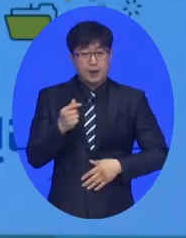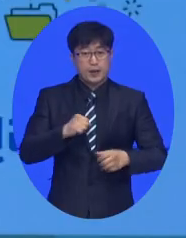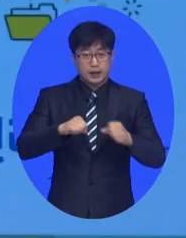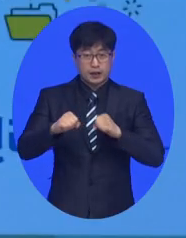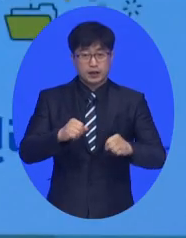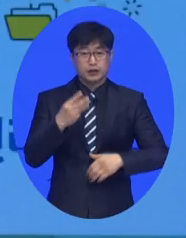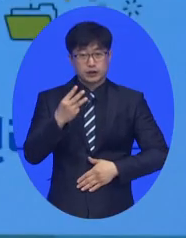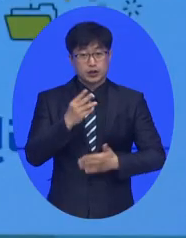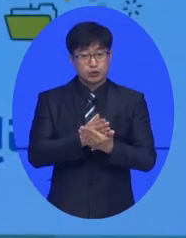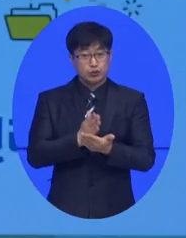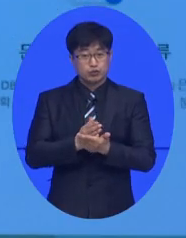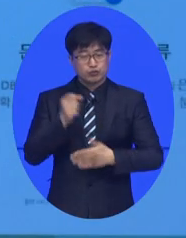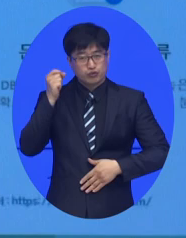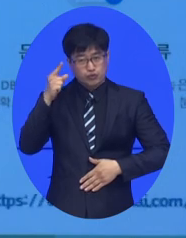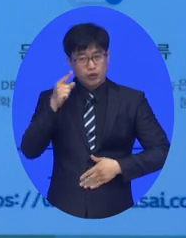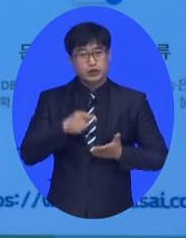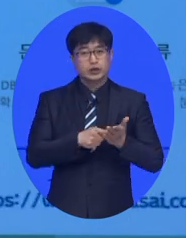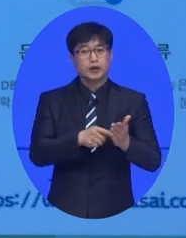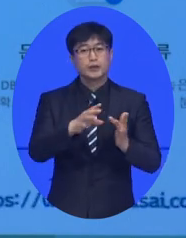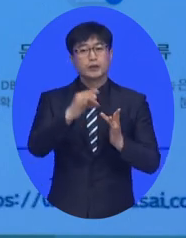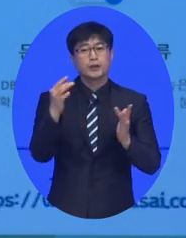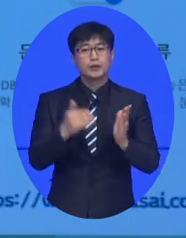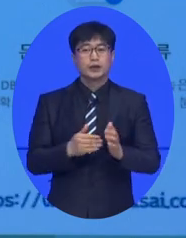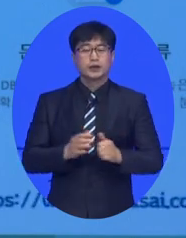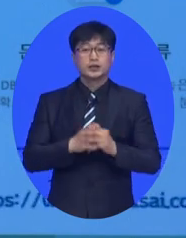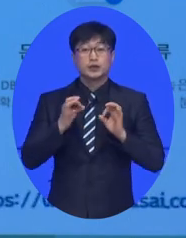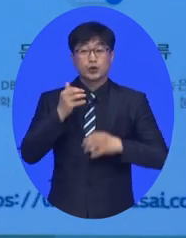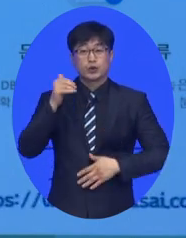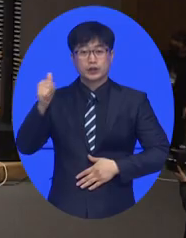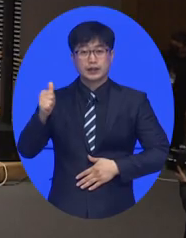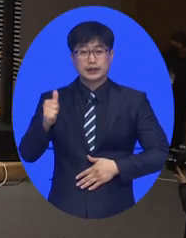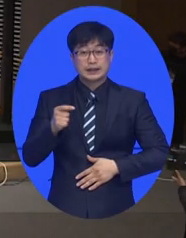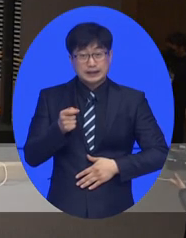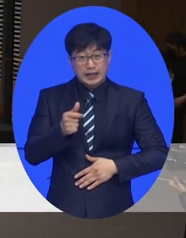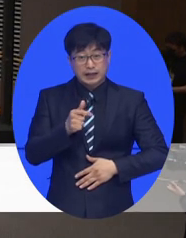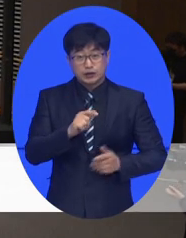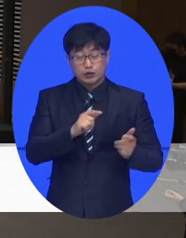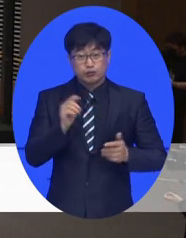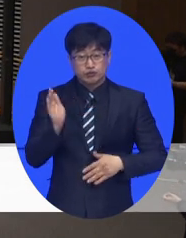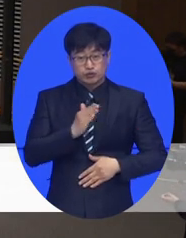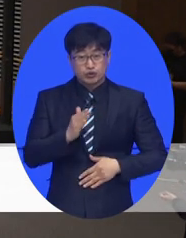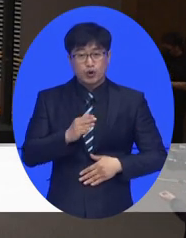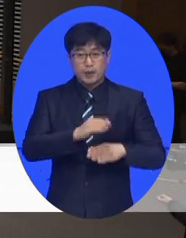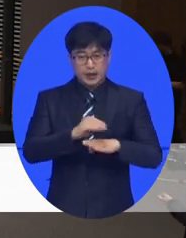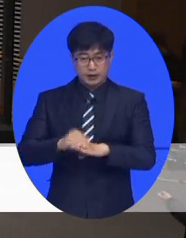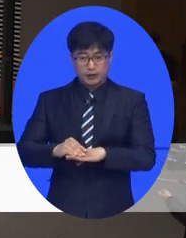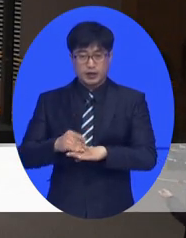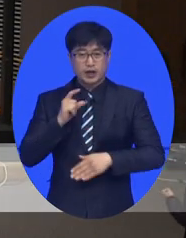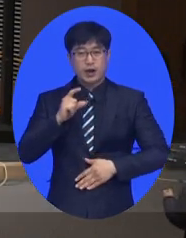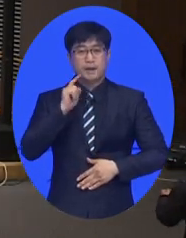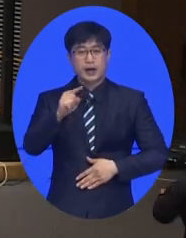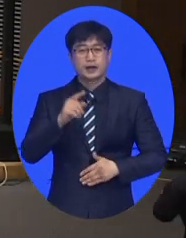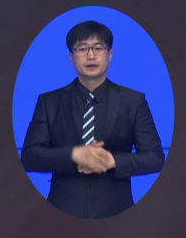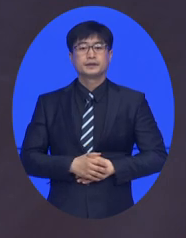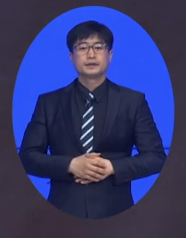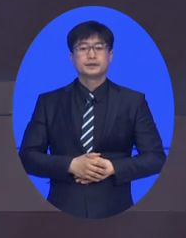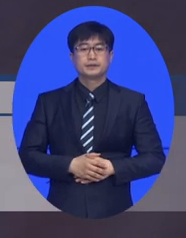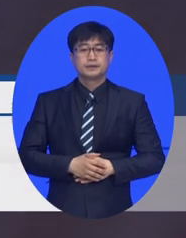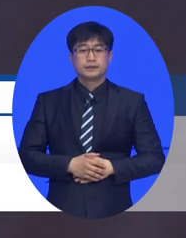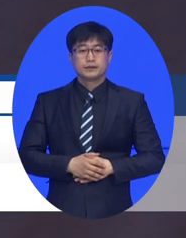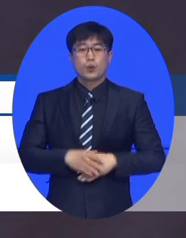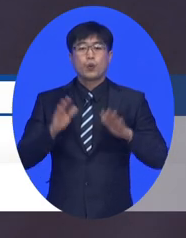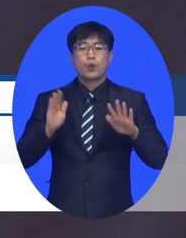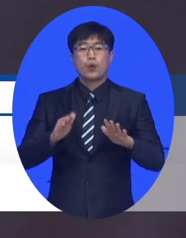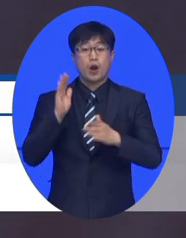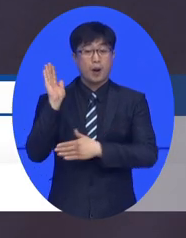총 3건이 우수 제안으로 선정됐습니다. 김동현 지사는 작은 것부터 도정에 반영하겠다고 강조했습니다. 그리고